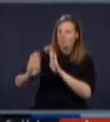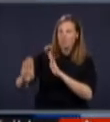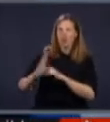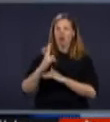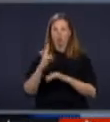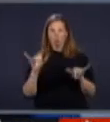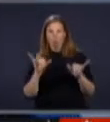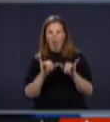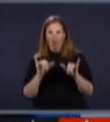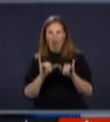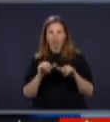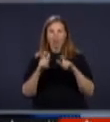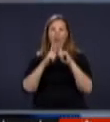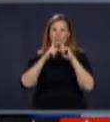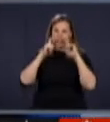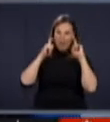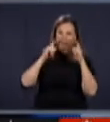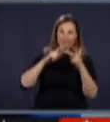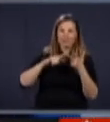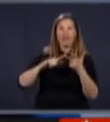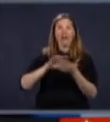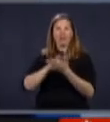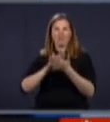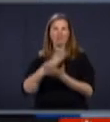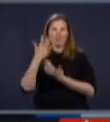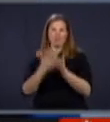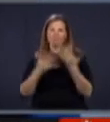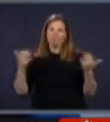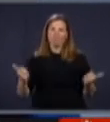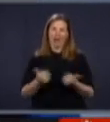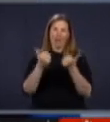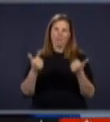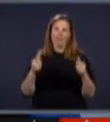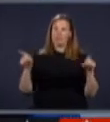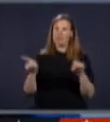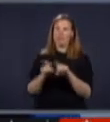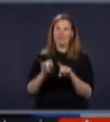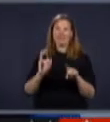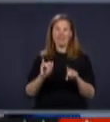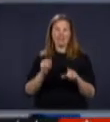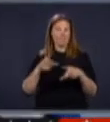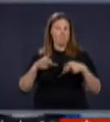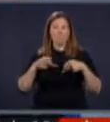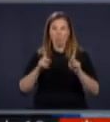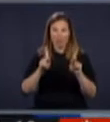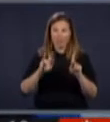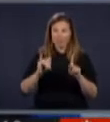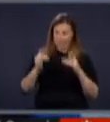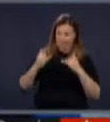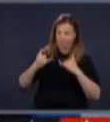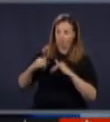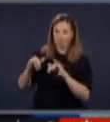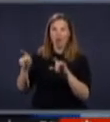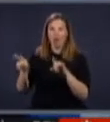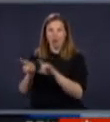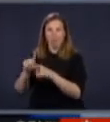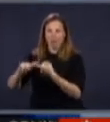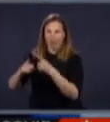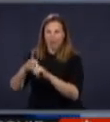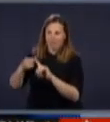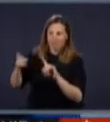masque si vous n'êtes pas capable de vous rapprocher. Puis je sais que c'est facile d'avoir le goût de se rapprocher en dedans du